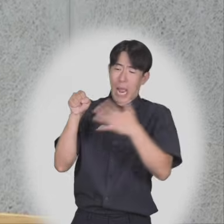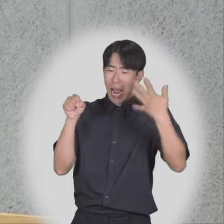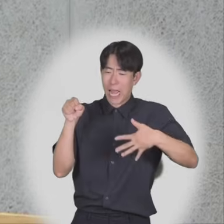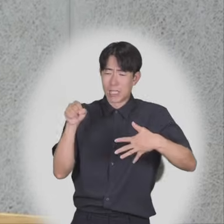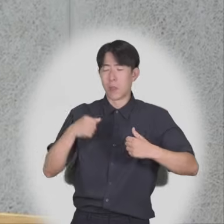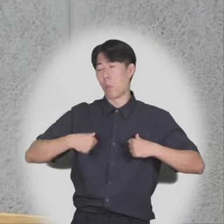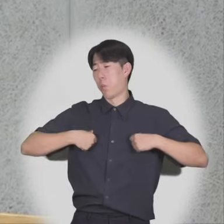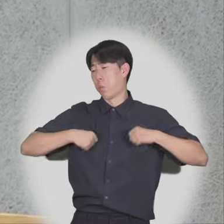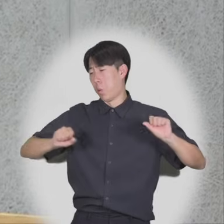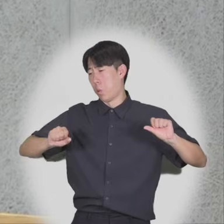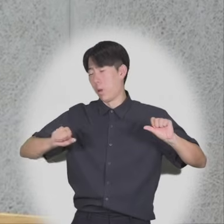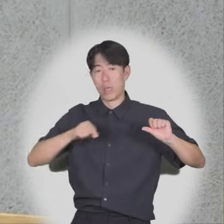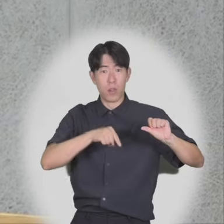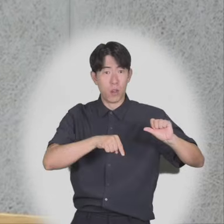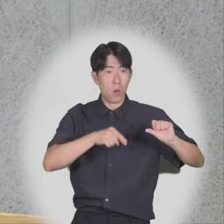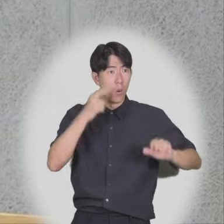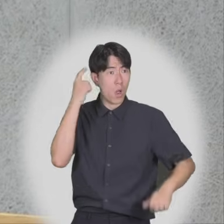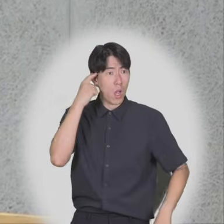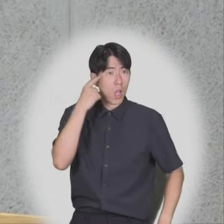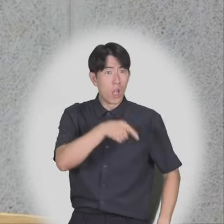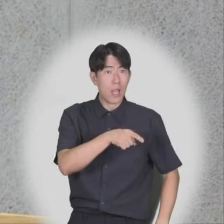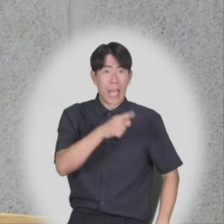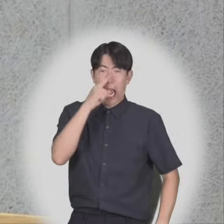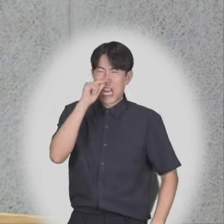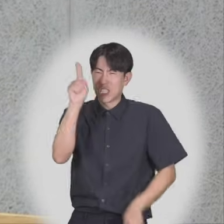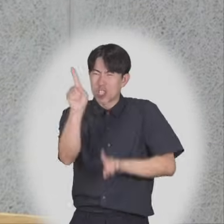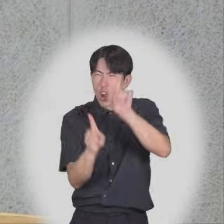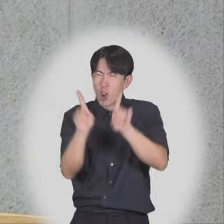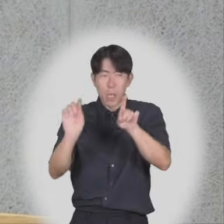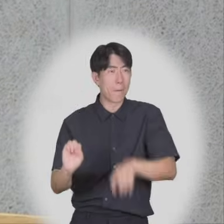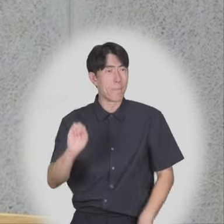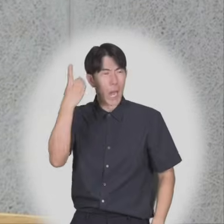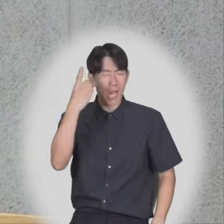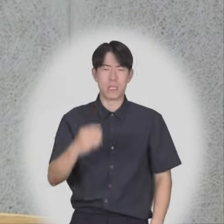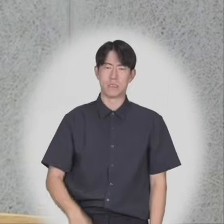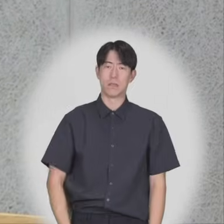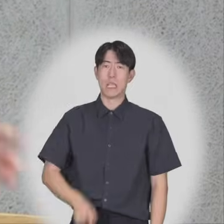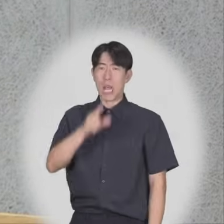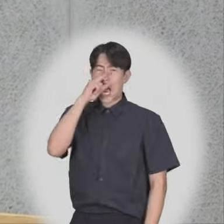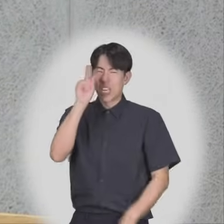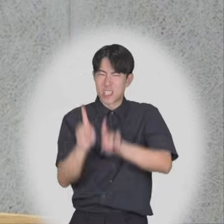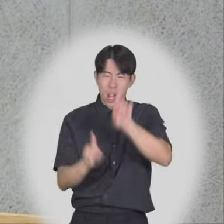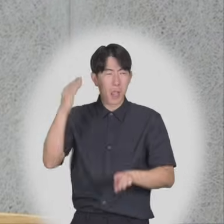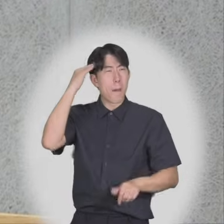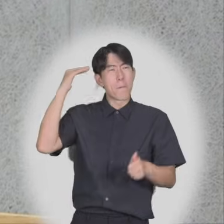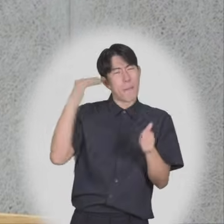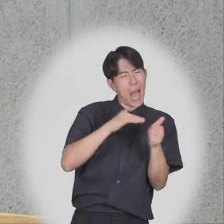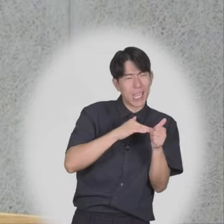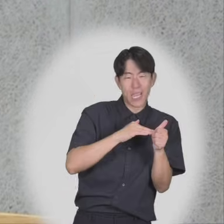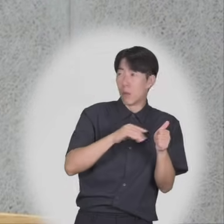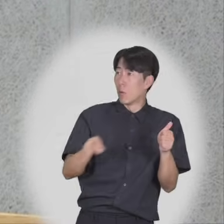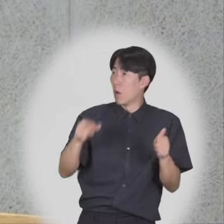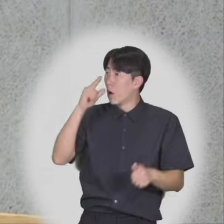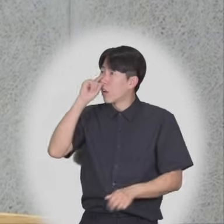못하도록 그 막고 있는 가시떨기가 뭐냐? 싹이 났는데 가시떨기가 있어가지고 제대로 자라지 못하는데